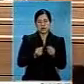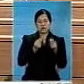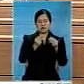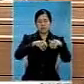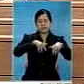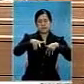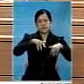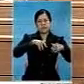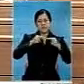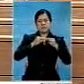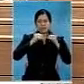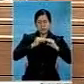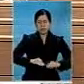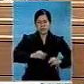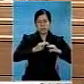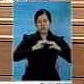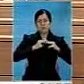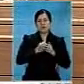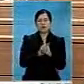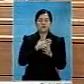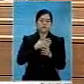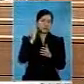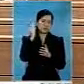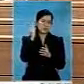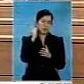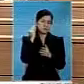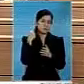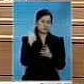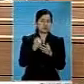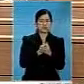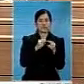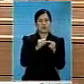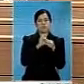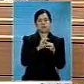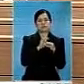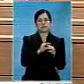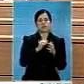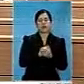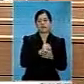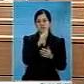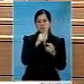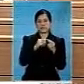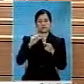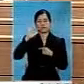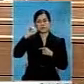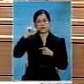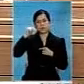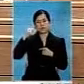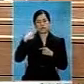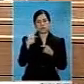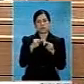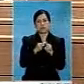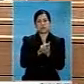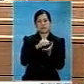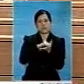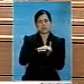นผมฟังเพื่อนสมาชิกหลายท่านพูดนะครับท่านก็ไปหวาดระแวงไปกลัวโน่นกลัวนี่ท่านกำลังดูถูกประชาชนนะ